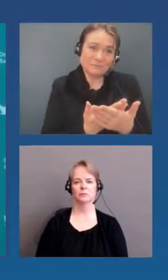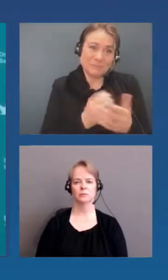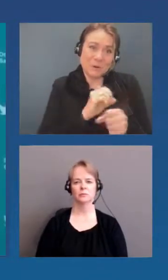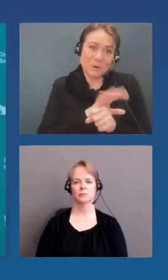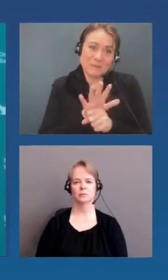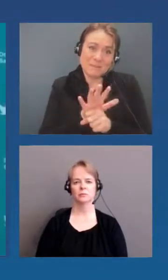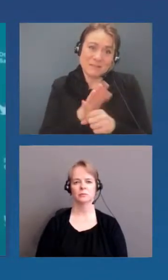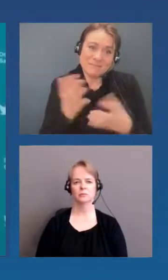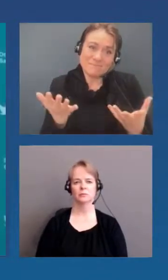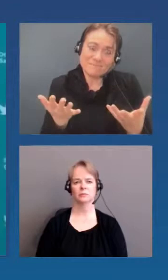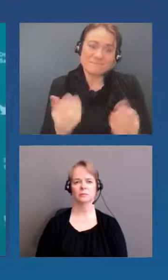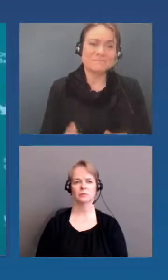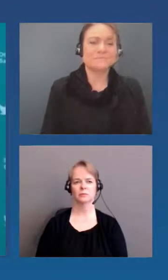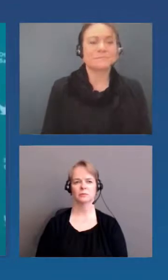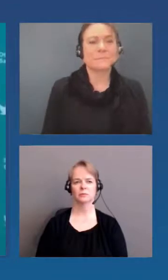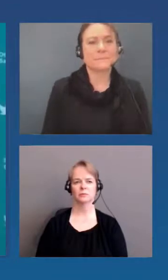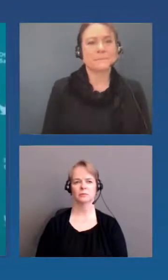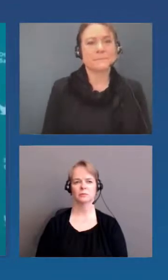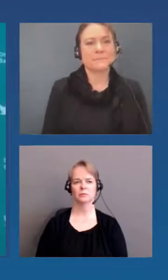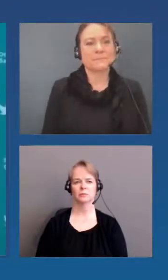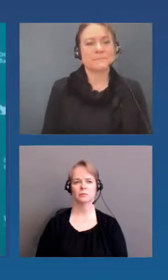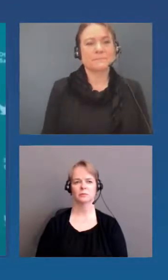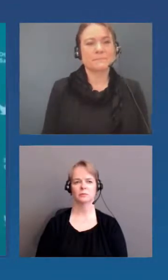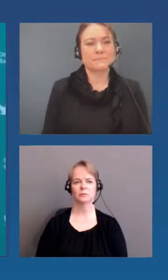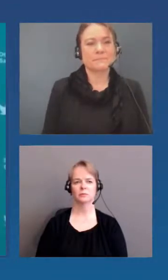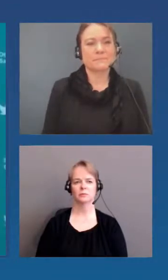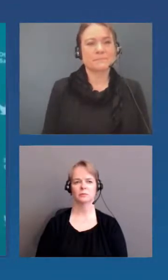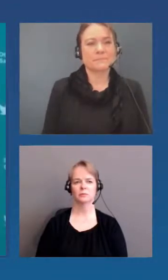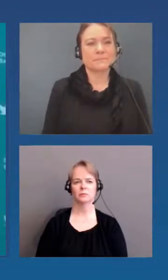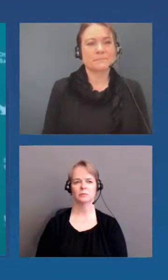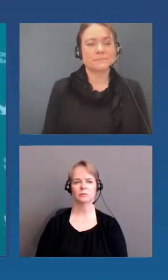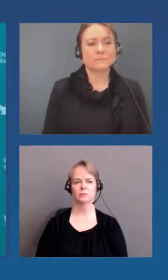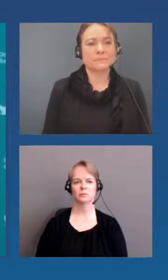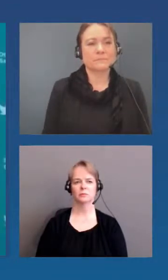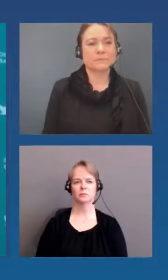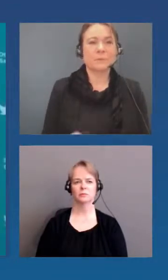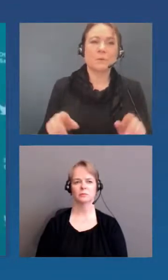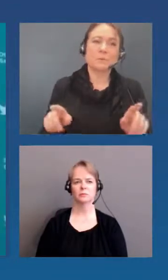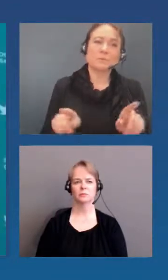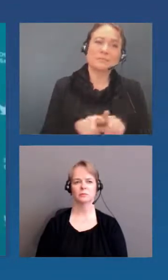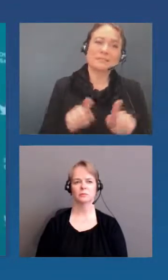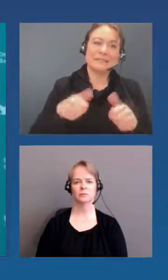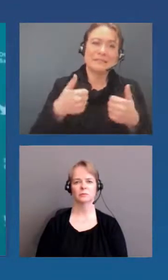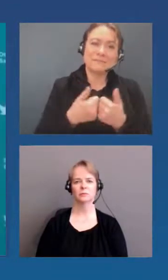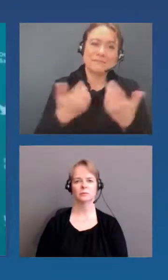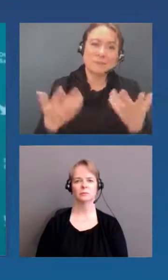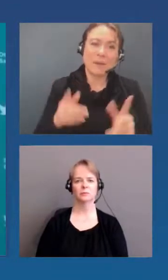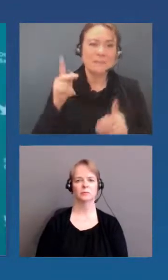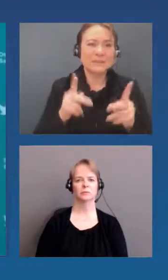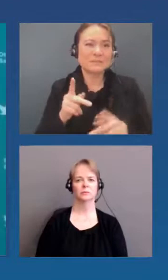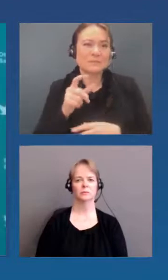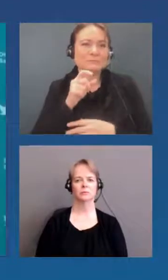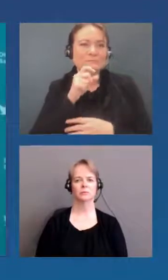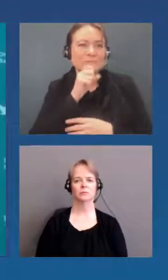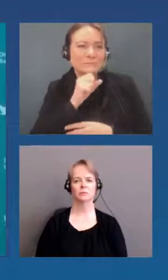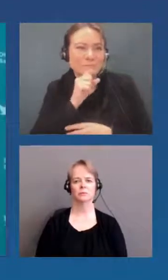la difficulté, c'est que quand c'est une personne plus âgée, moyen âge, un peu